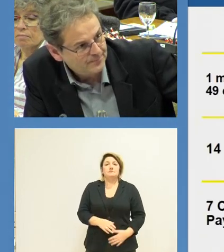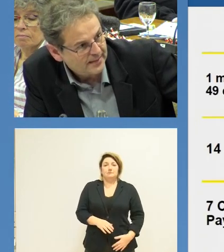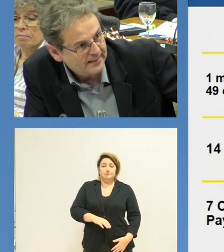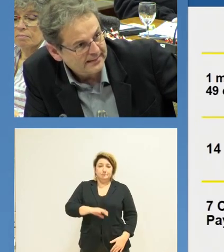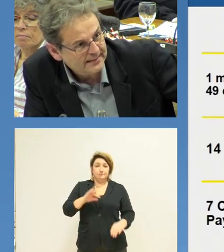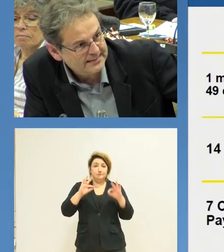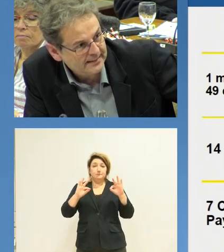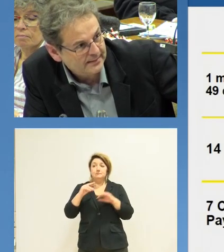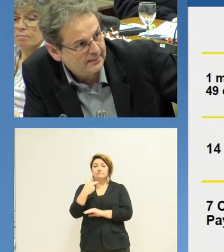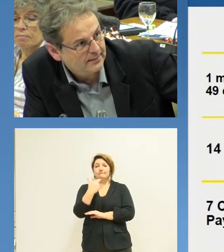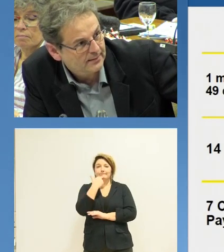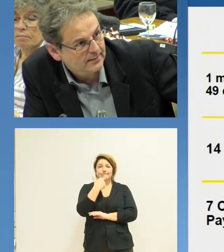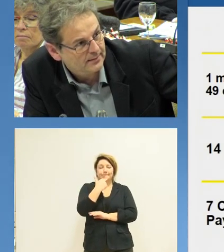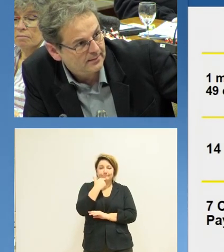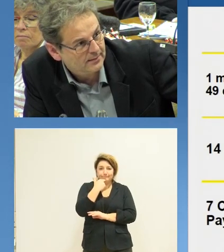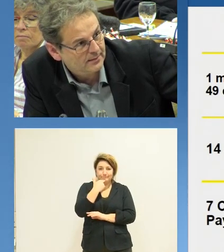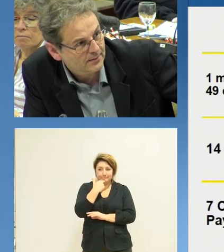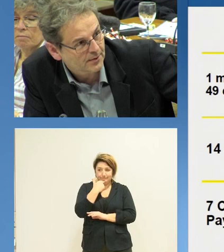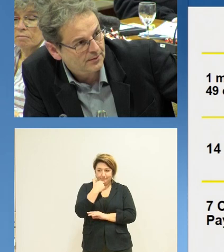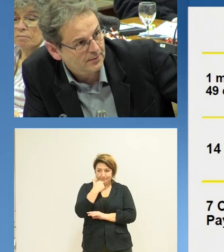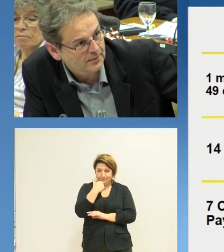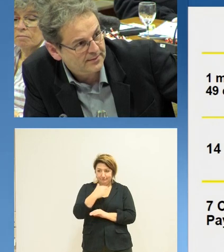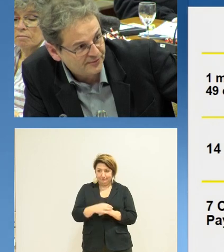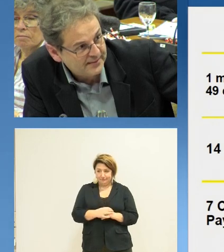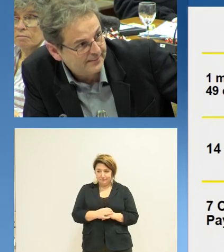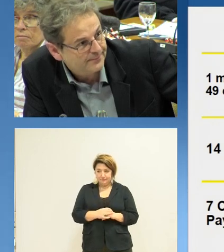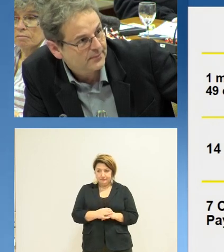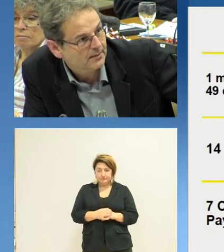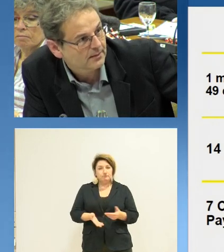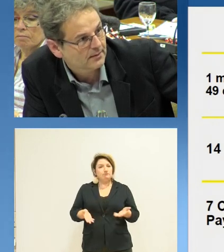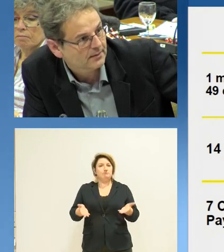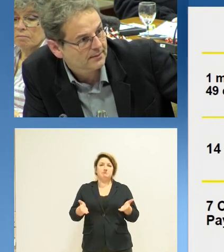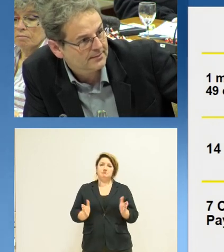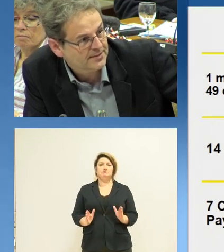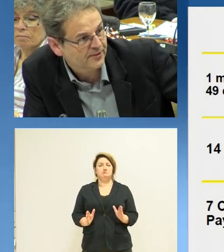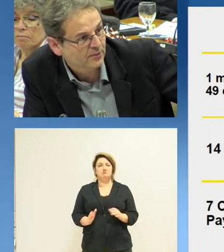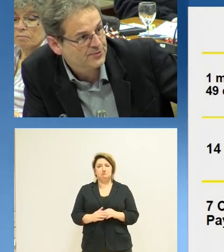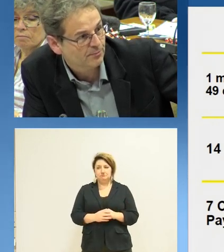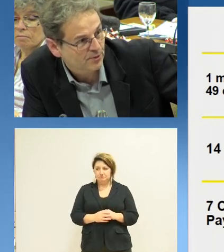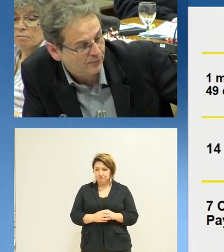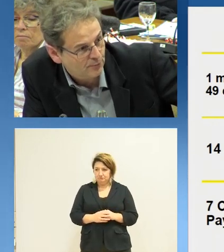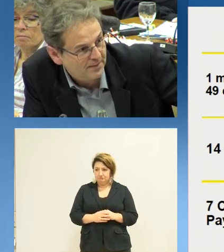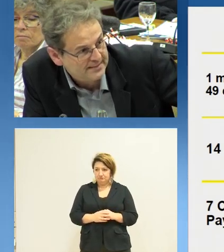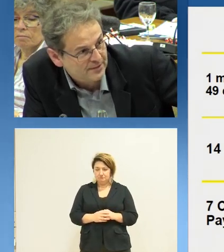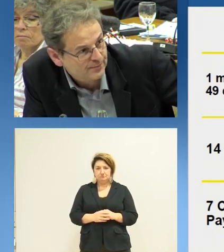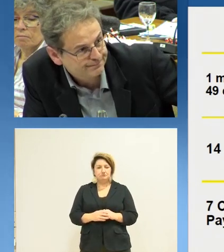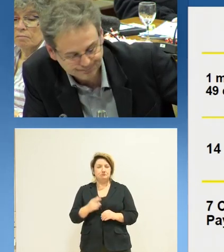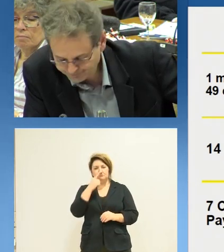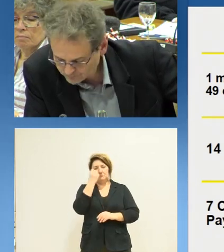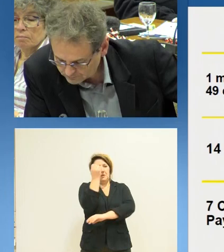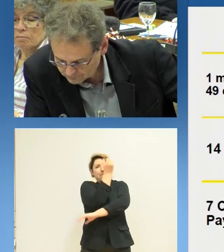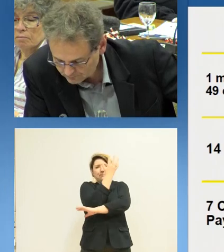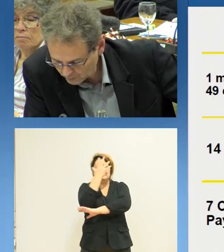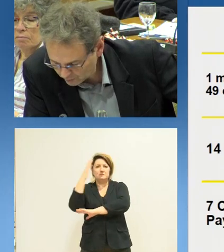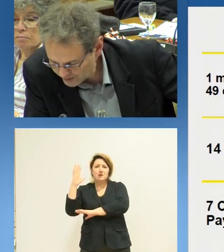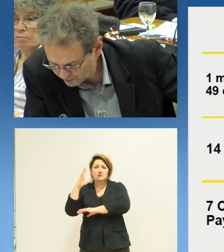il a été définie différentes ambiances de paysages